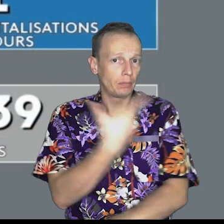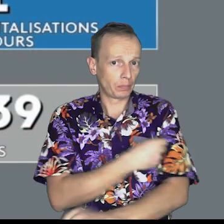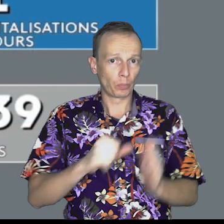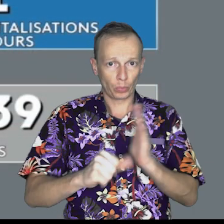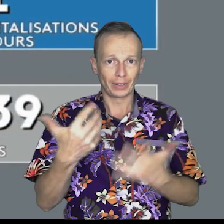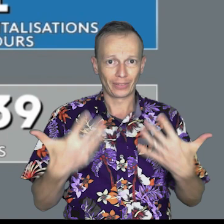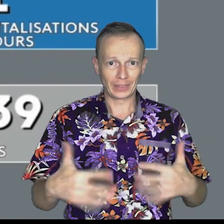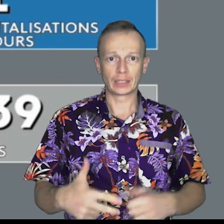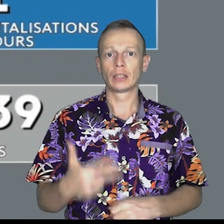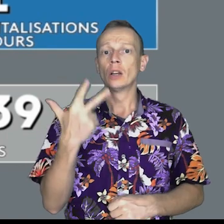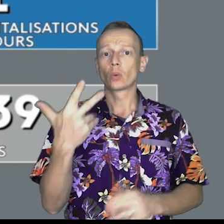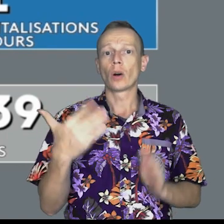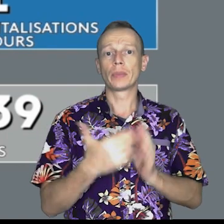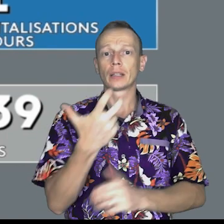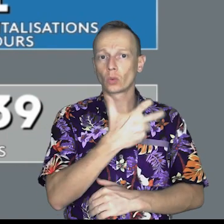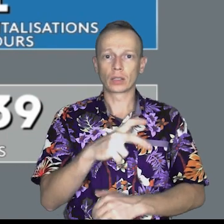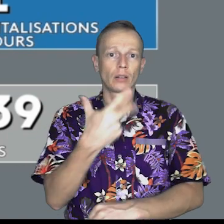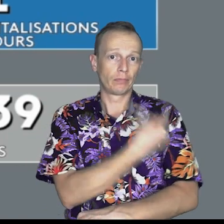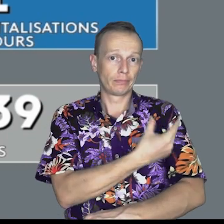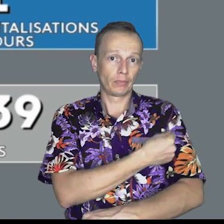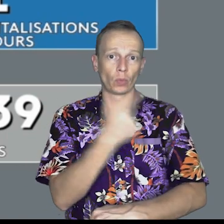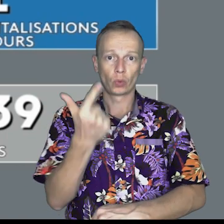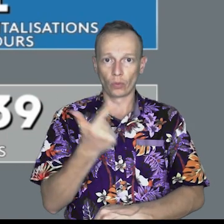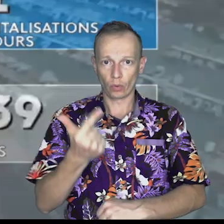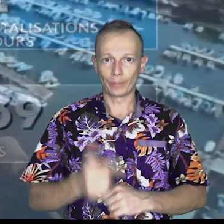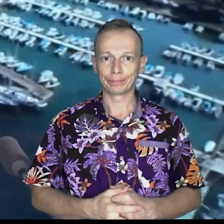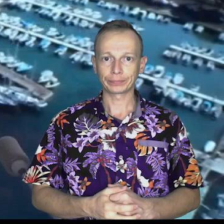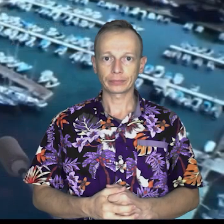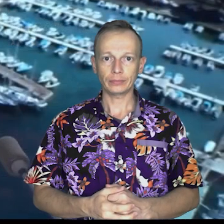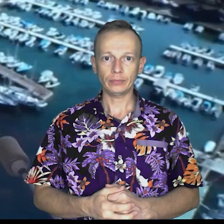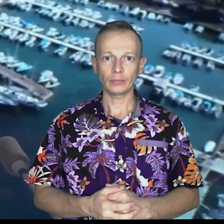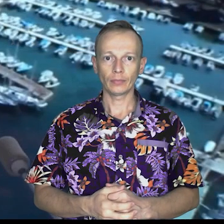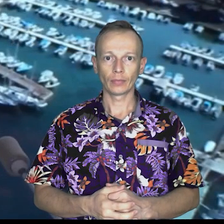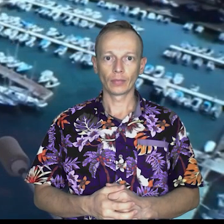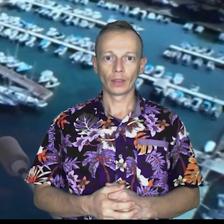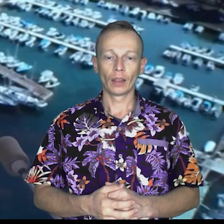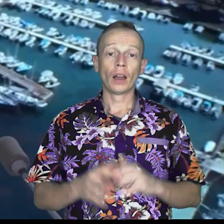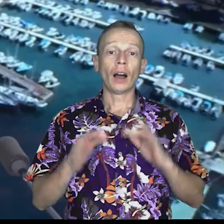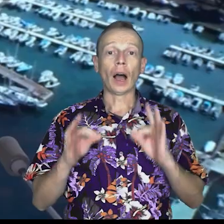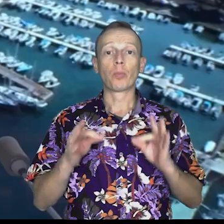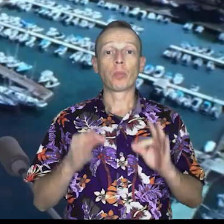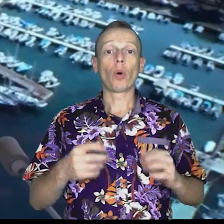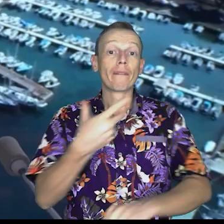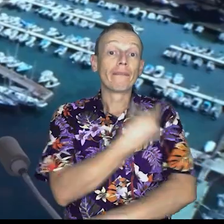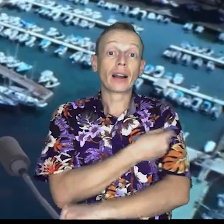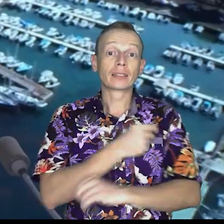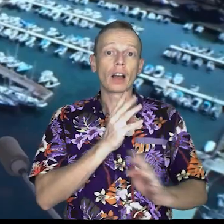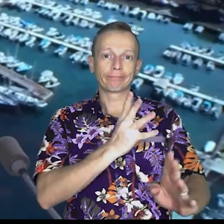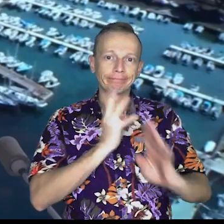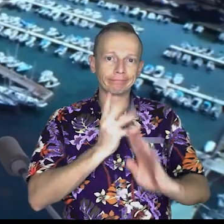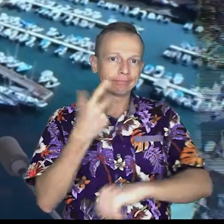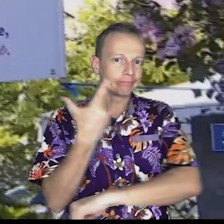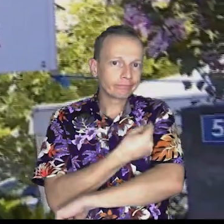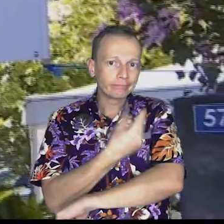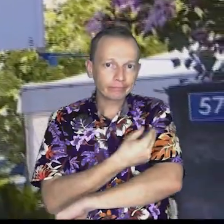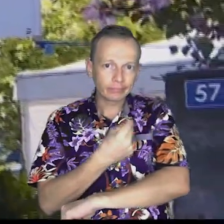première injection, plus de 3300 la seconde. Et cette deuxième phase de la campagne de vaccination est